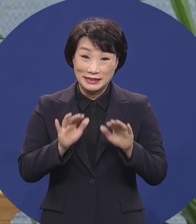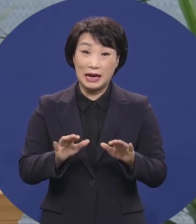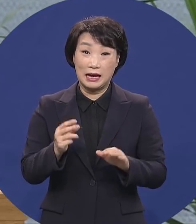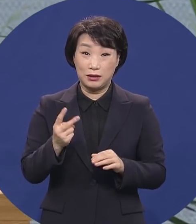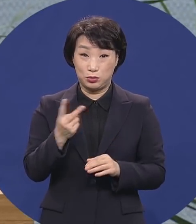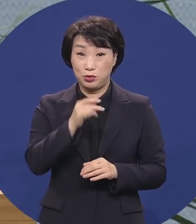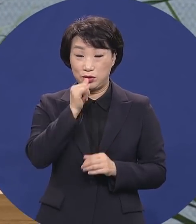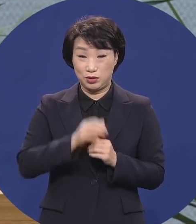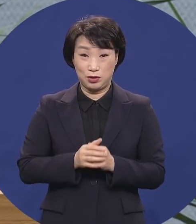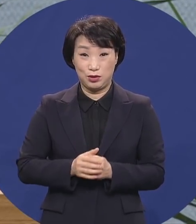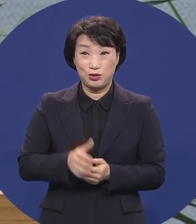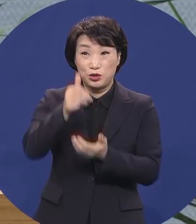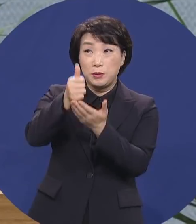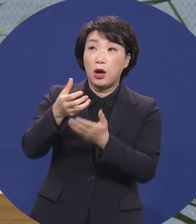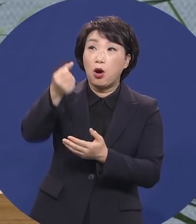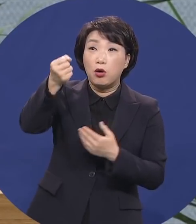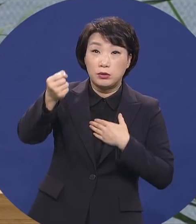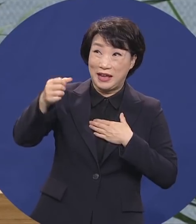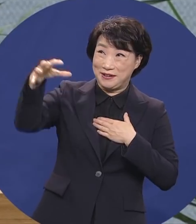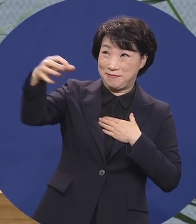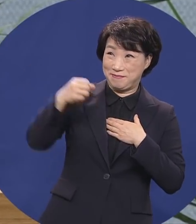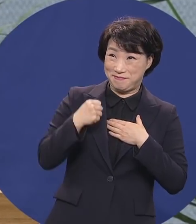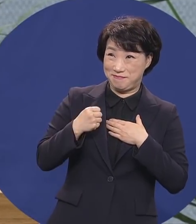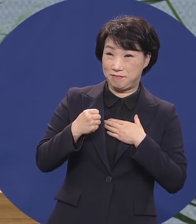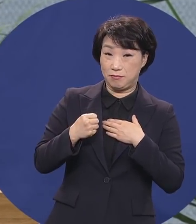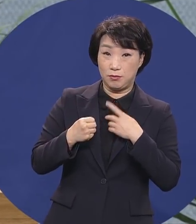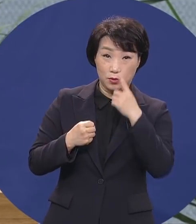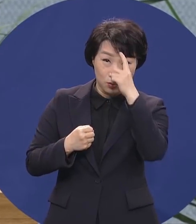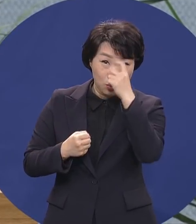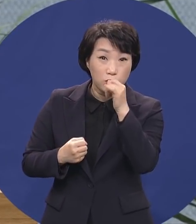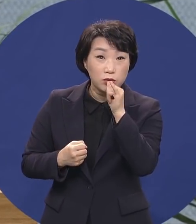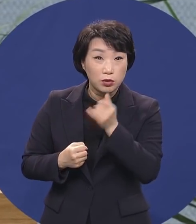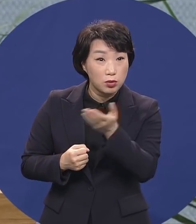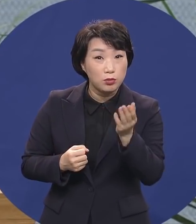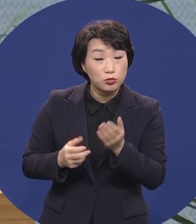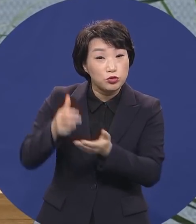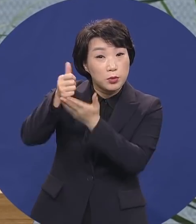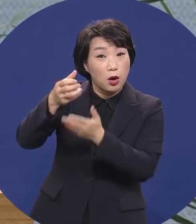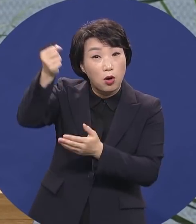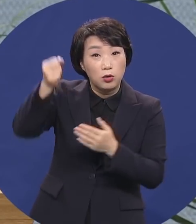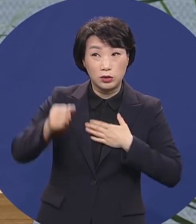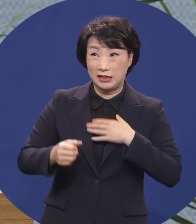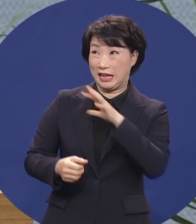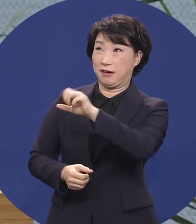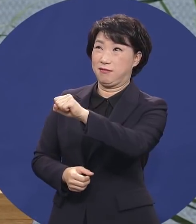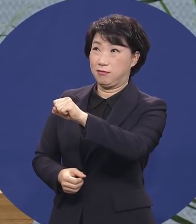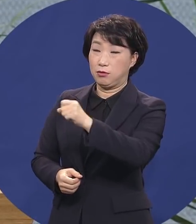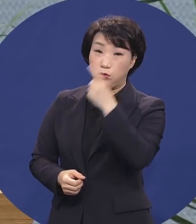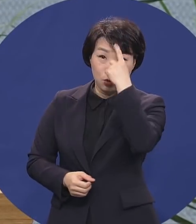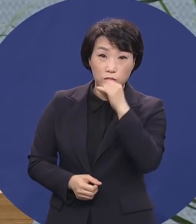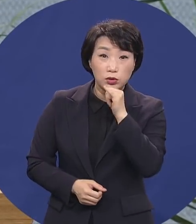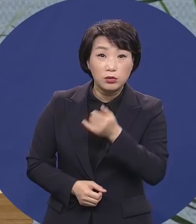그리고 주님 것을 내 것이라고 주장하고, 주님 것을 내 것이라고 주장해요.